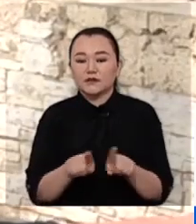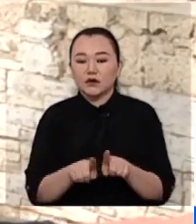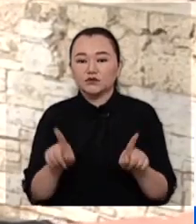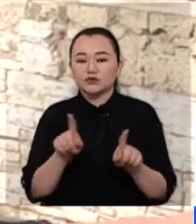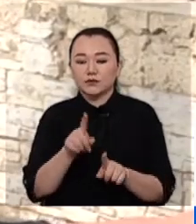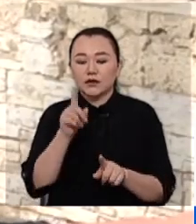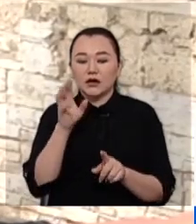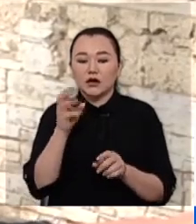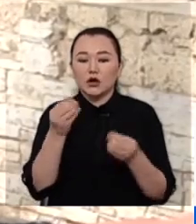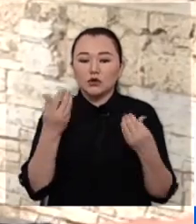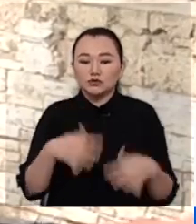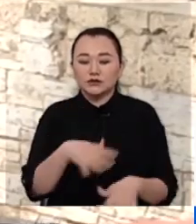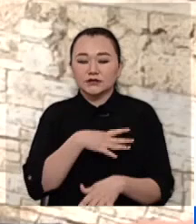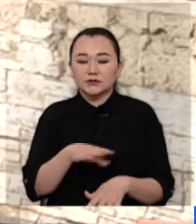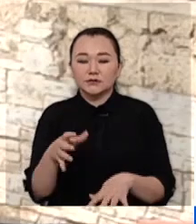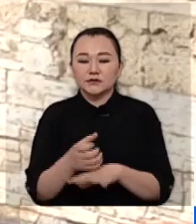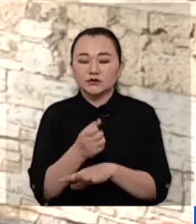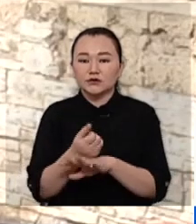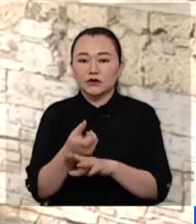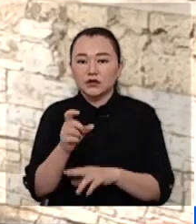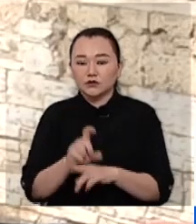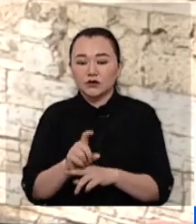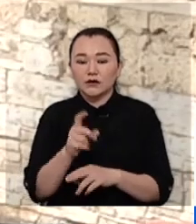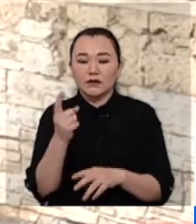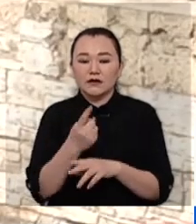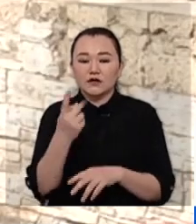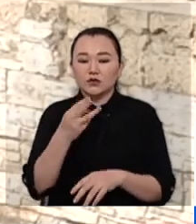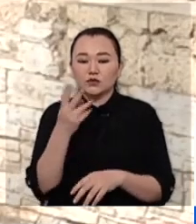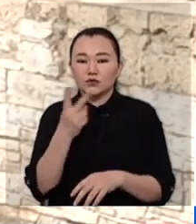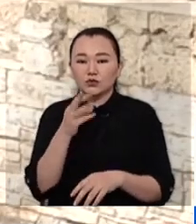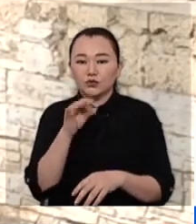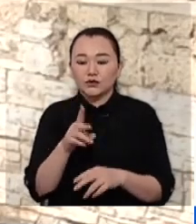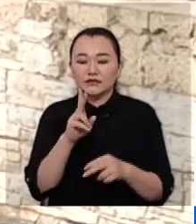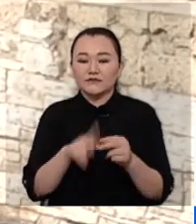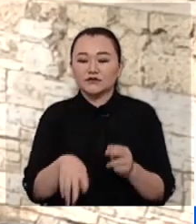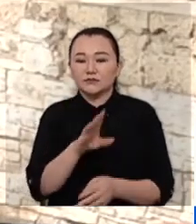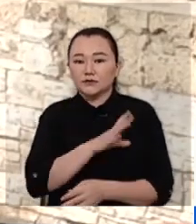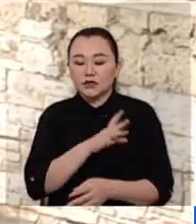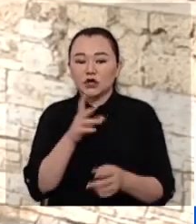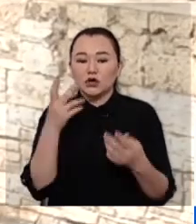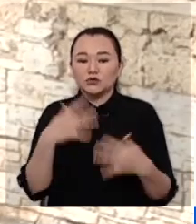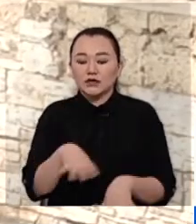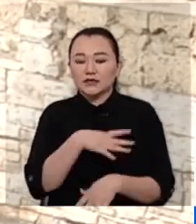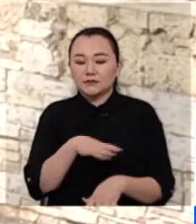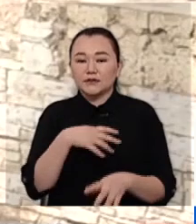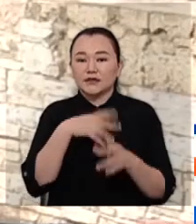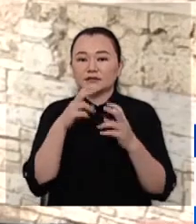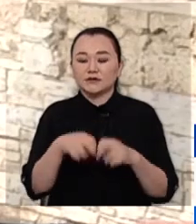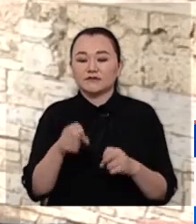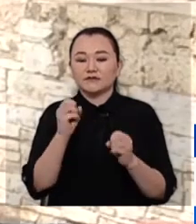не в ущерб тех призеров, которые действительно первый, второй тур завершили, не в ущерб них, мы будем рассматривать,